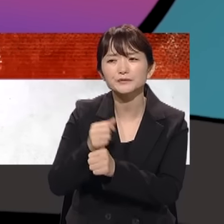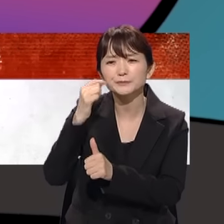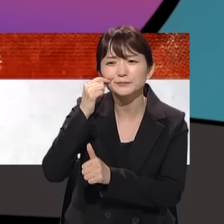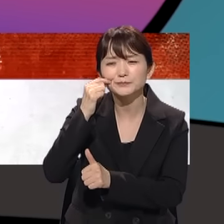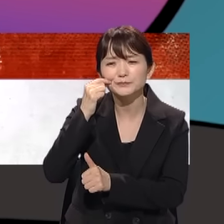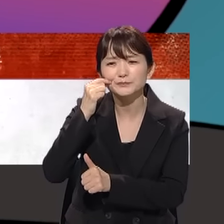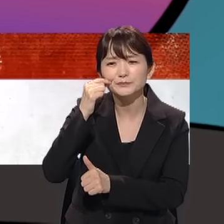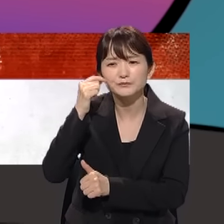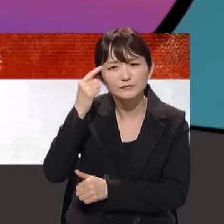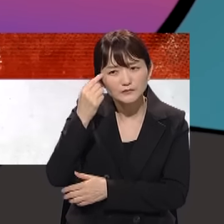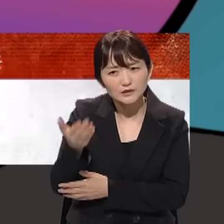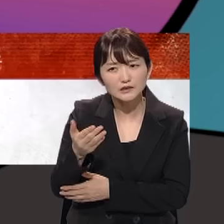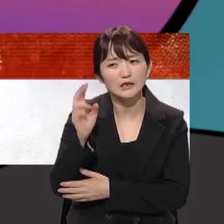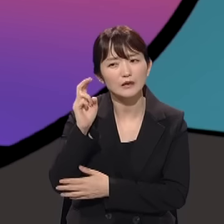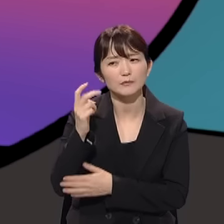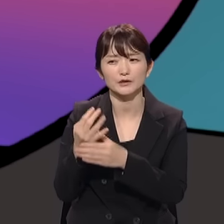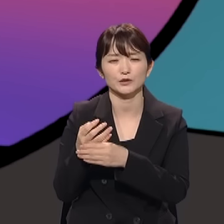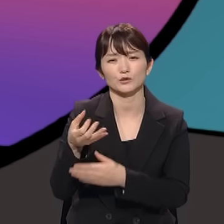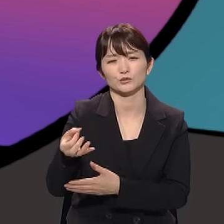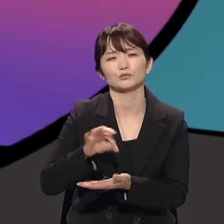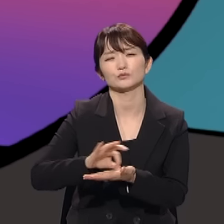그러더라고요. 왜냐면 현금으로 다 다녔을 거라고.